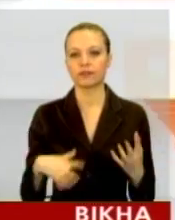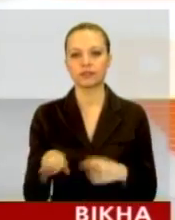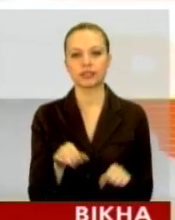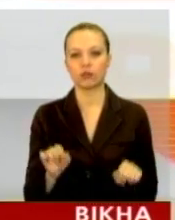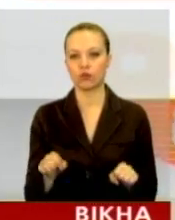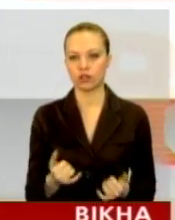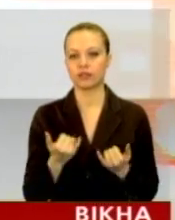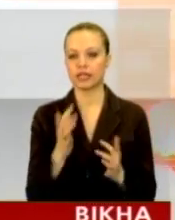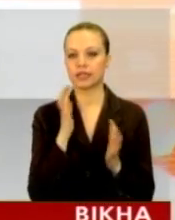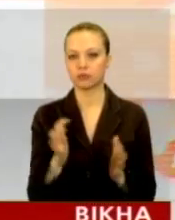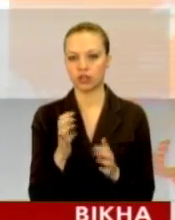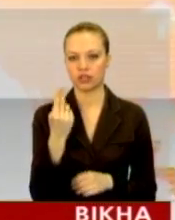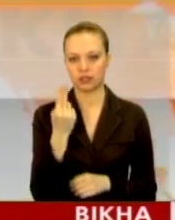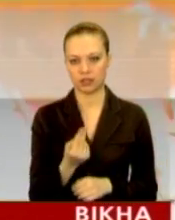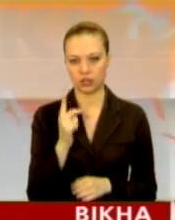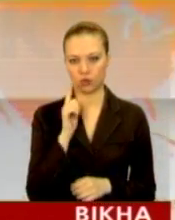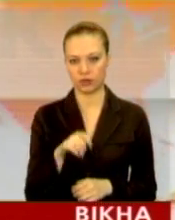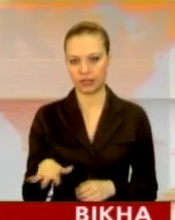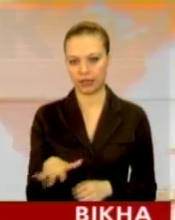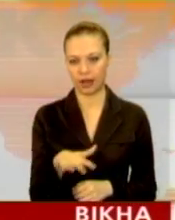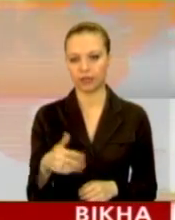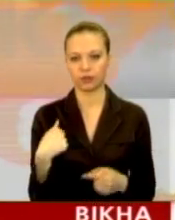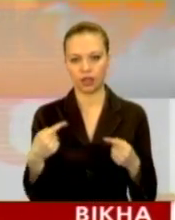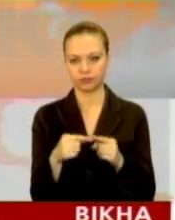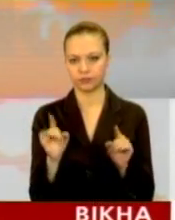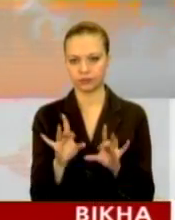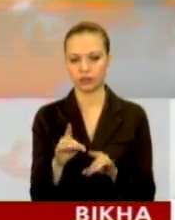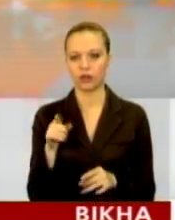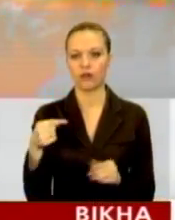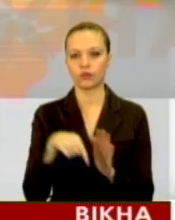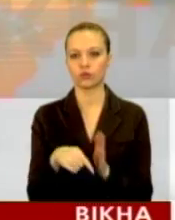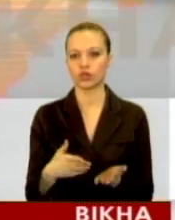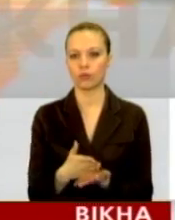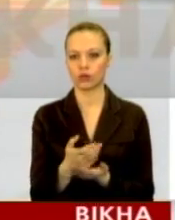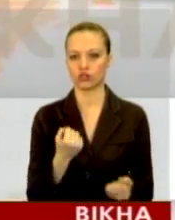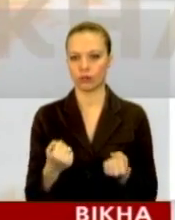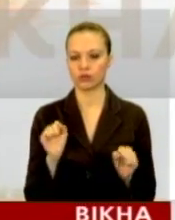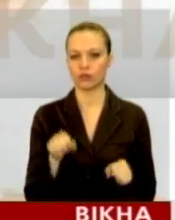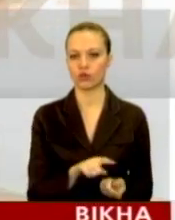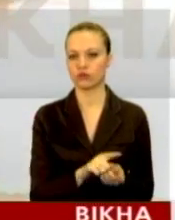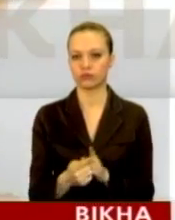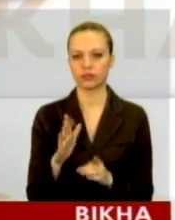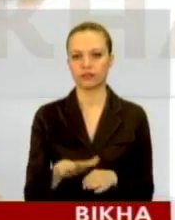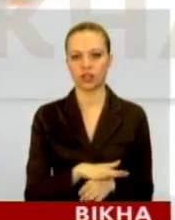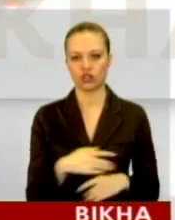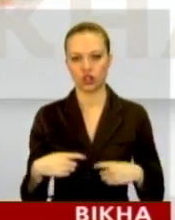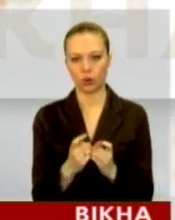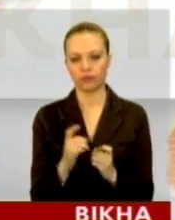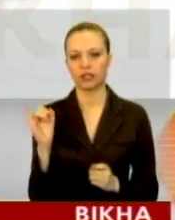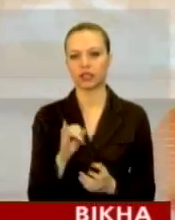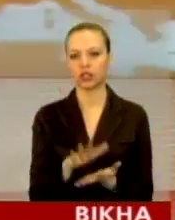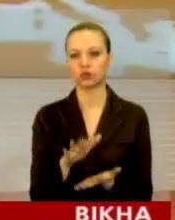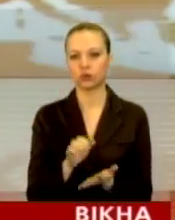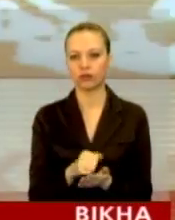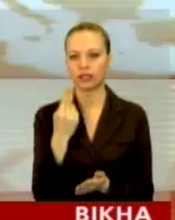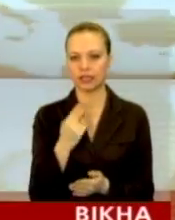для збереження цілісності країни. Я цитую, внутрішня політична напруженість може перерости в затяжний конфлікт і